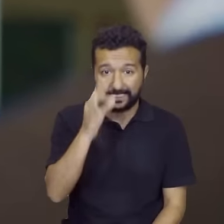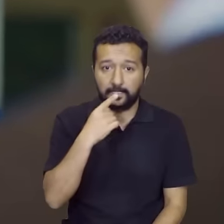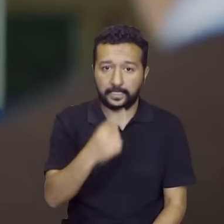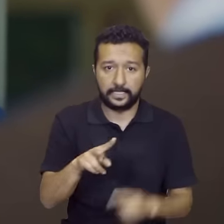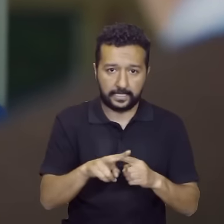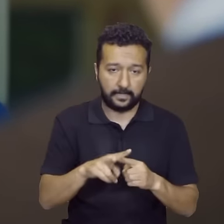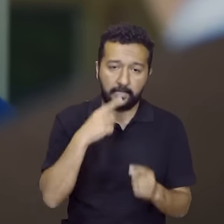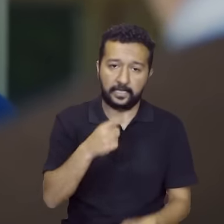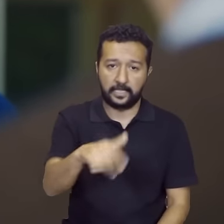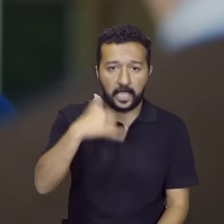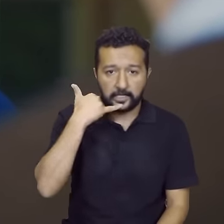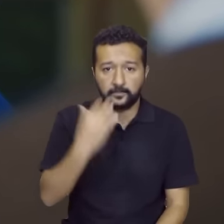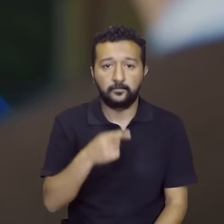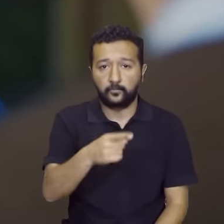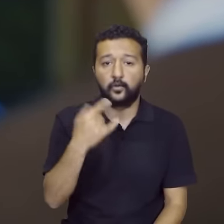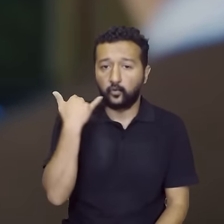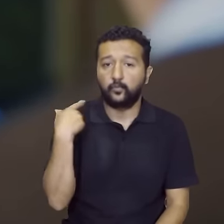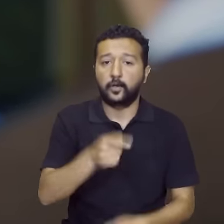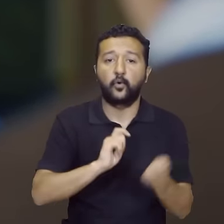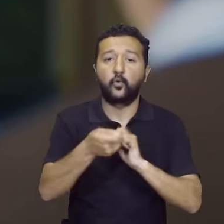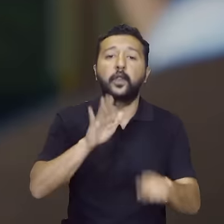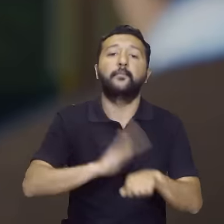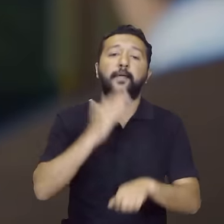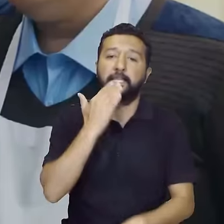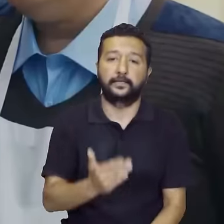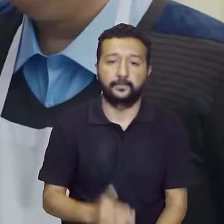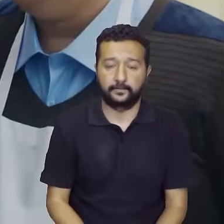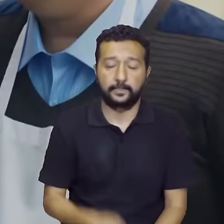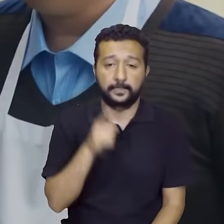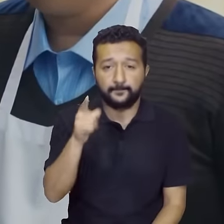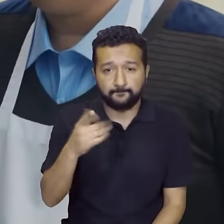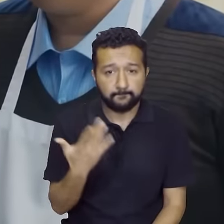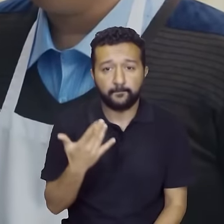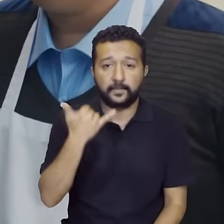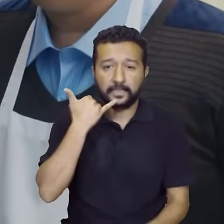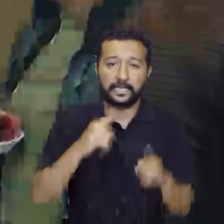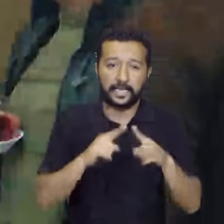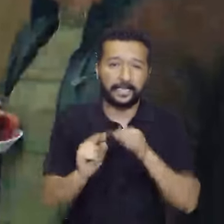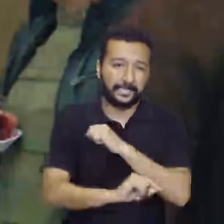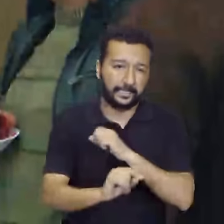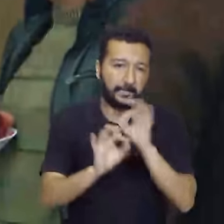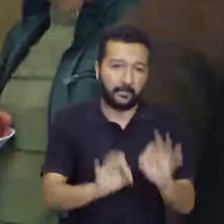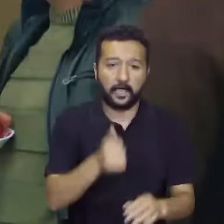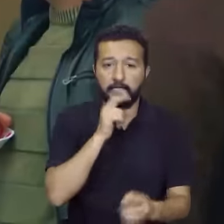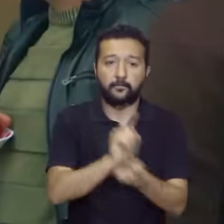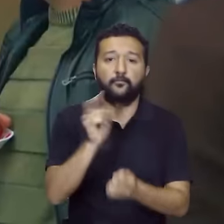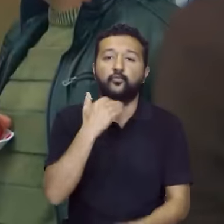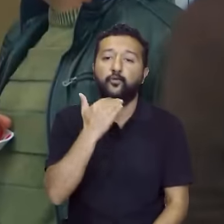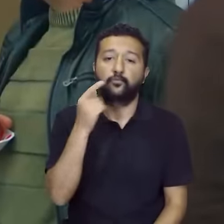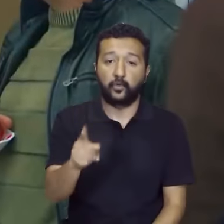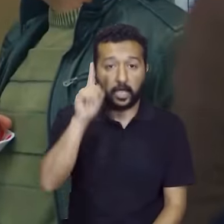dedi? Kemal dedi, telefonu açtı. Bu numara dedi, kullanılmamaktadır dedi. Yani telesekreter işte oğlum, hani adama